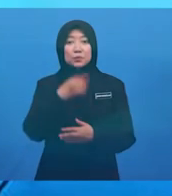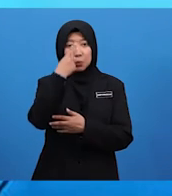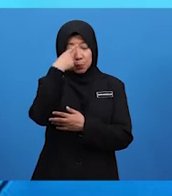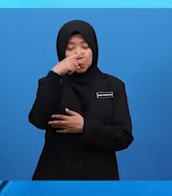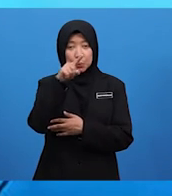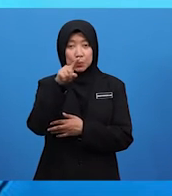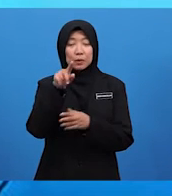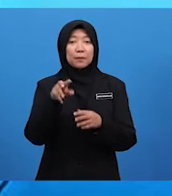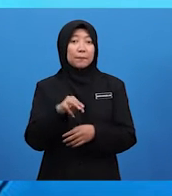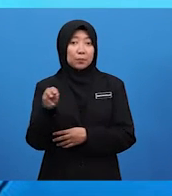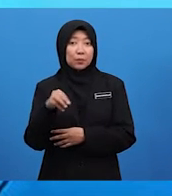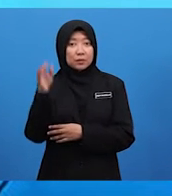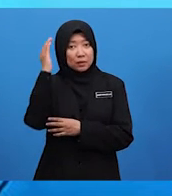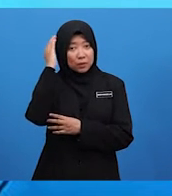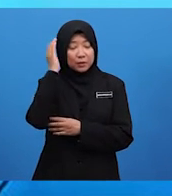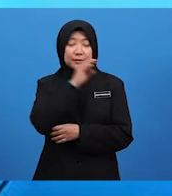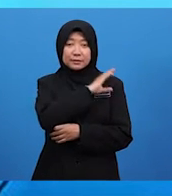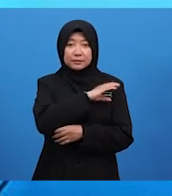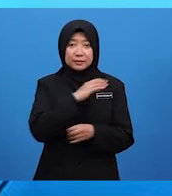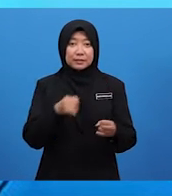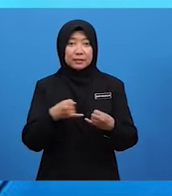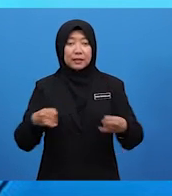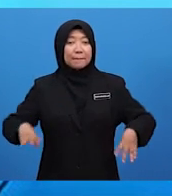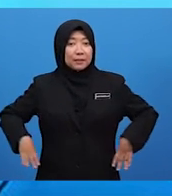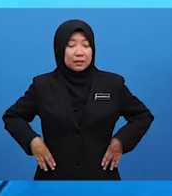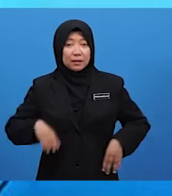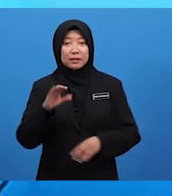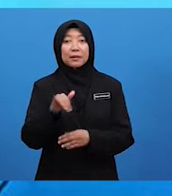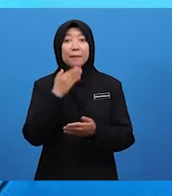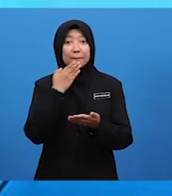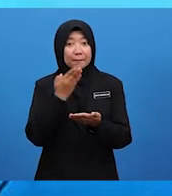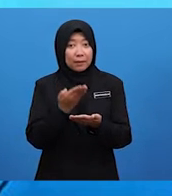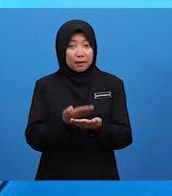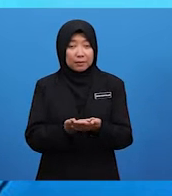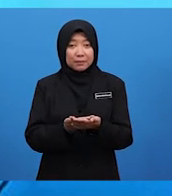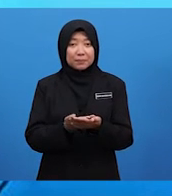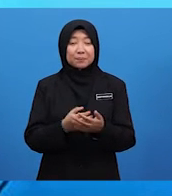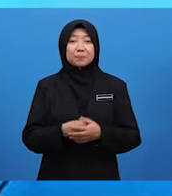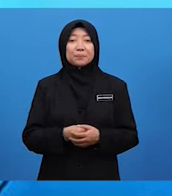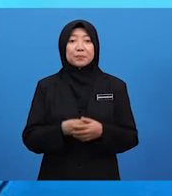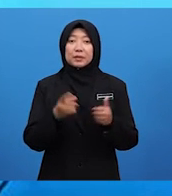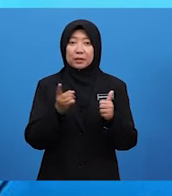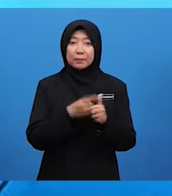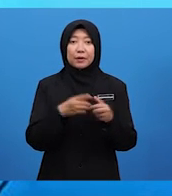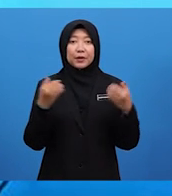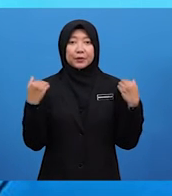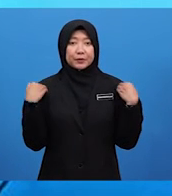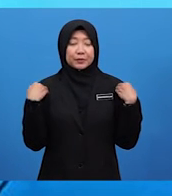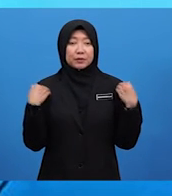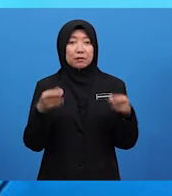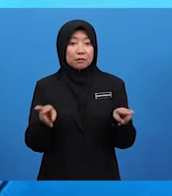Untuk pengetahuan murid-murid, ciri-ciri ikatan pinggang yang baik ialah: pertama,